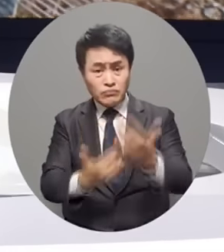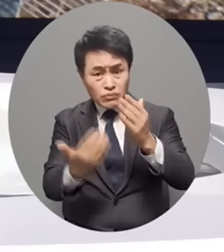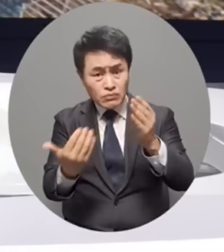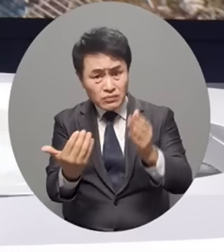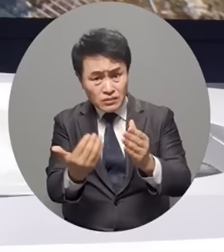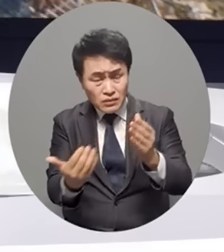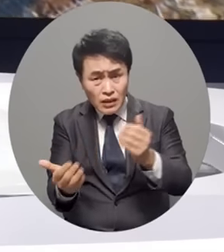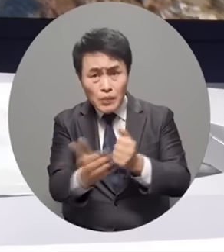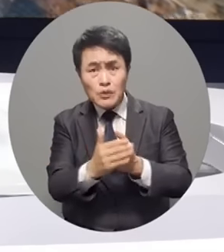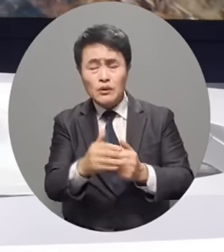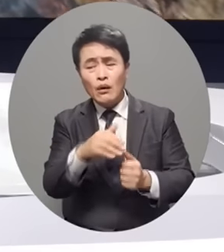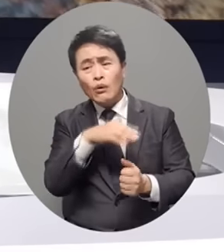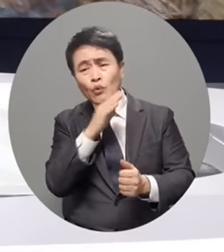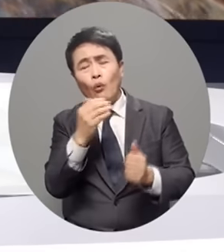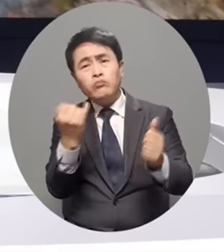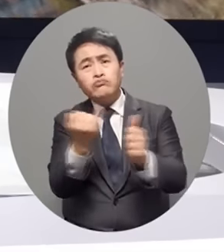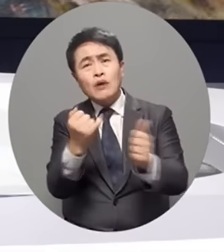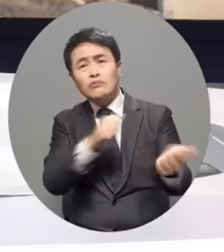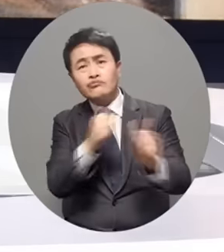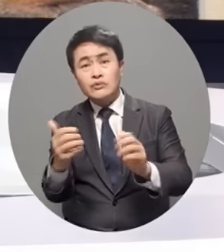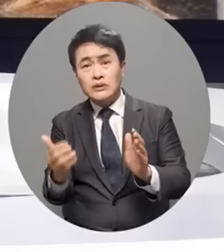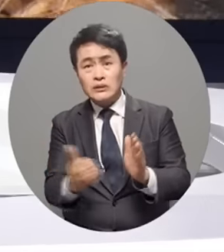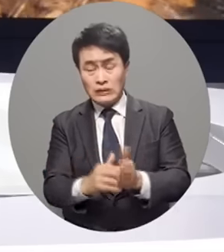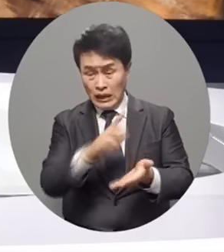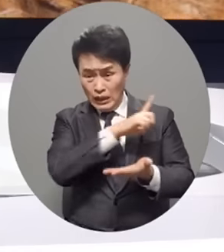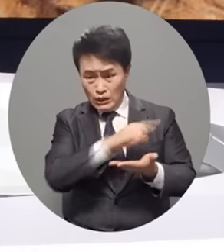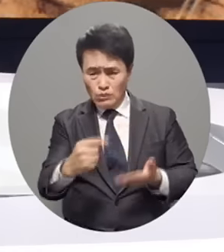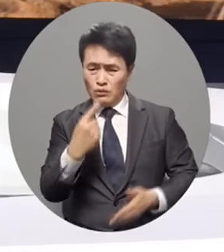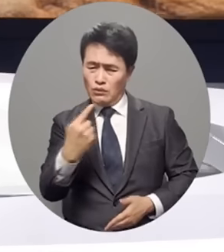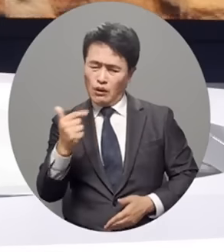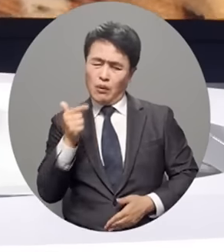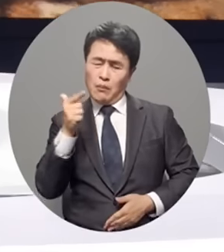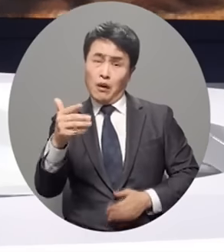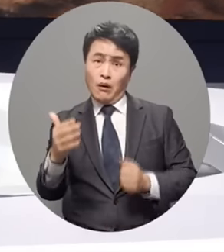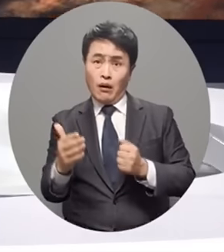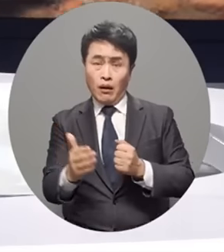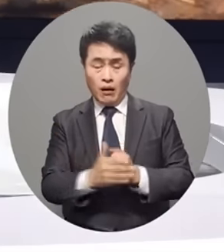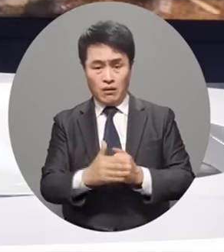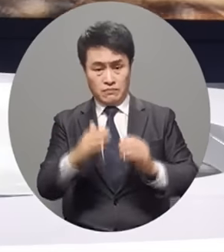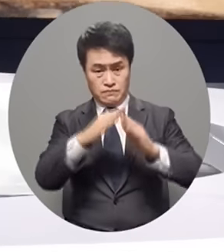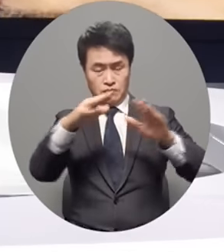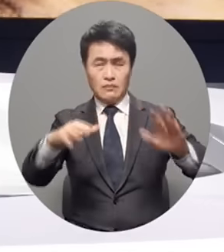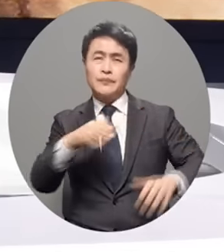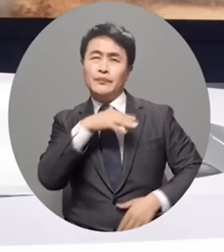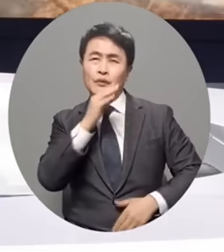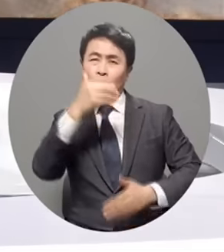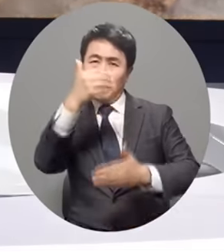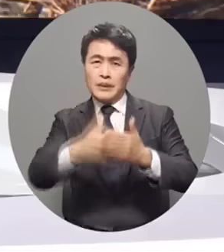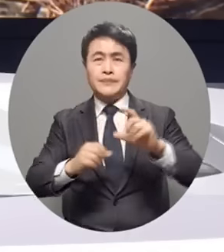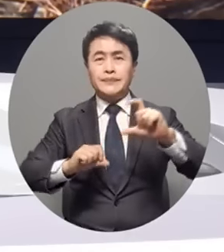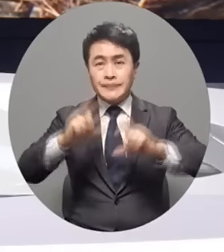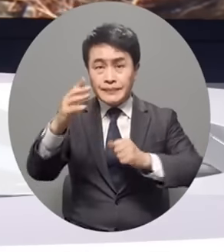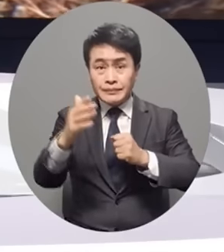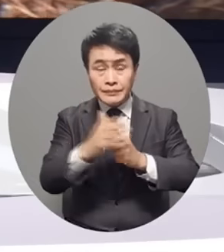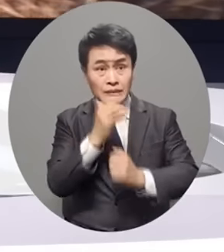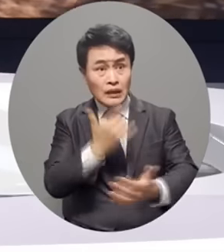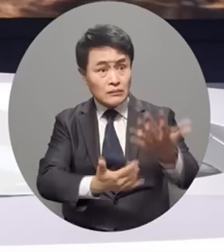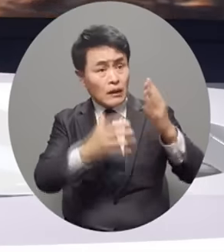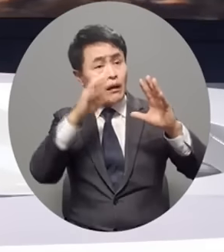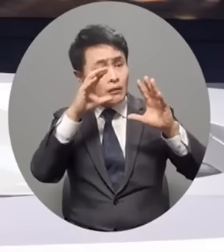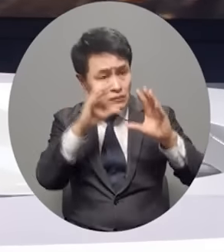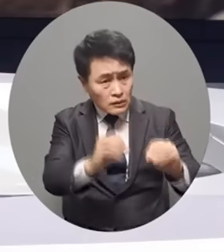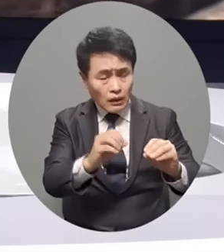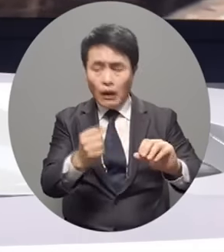노부부가 숨지는 일이 있었는데요. 시골은 소방서가 멀고 마을에 노인만 남은 경우가 대부분이어서 불을 끄는